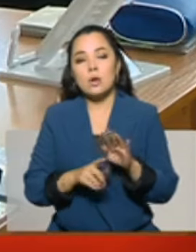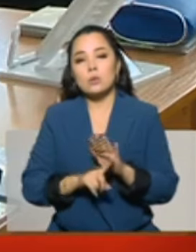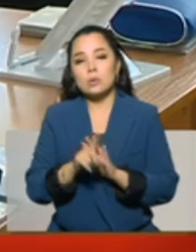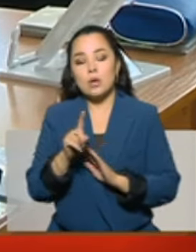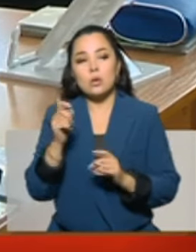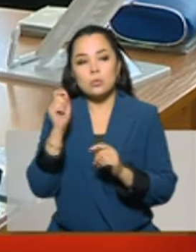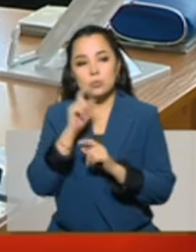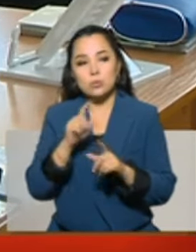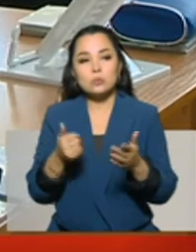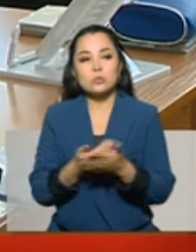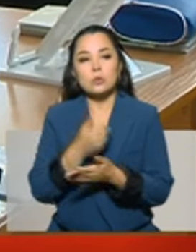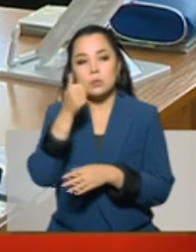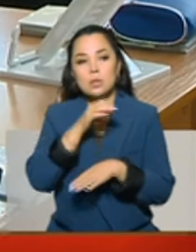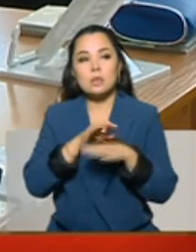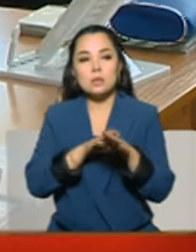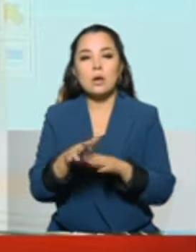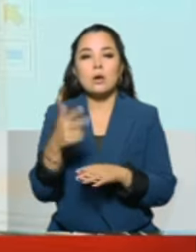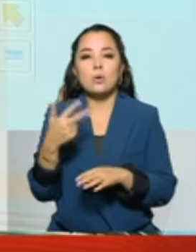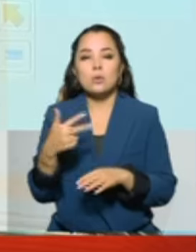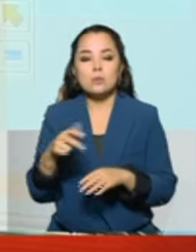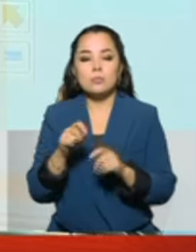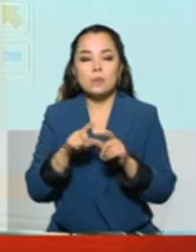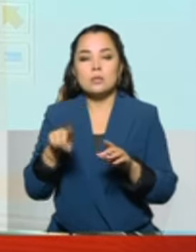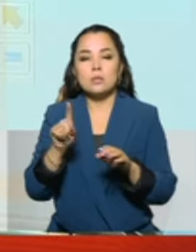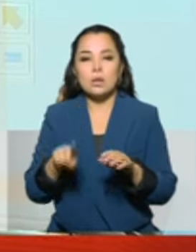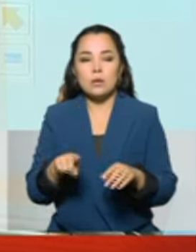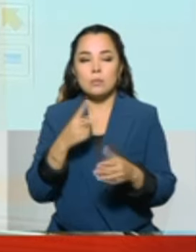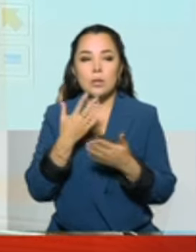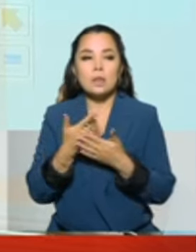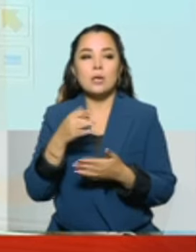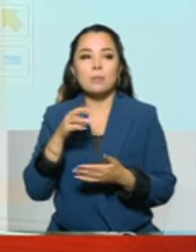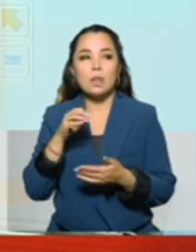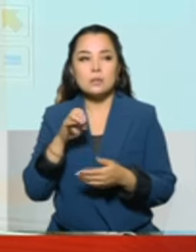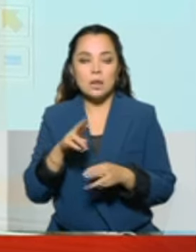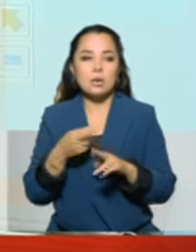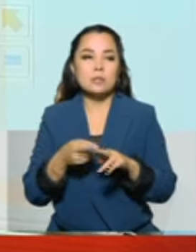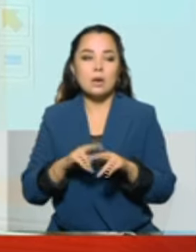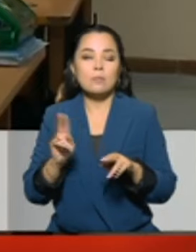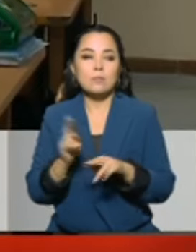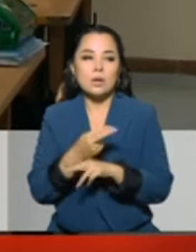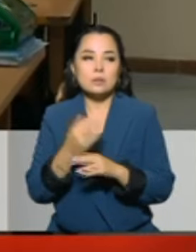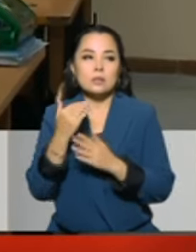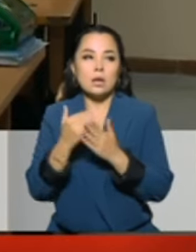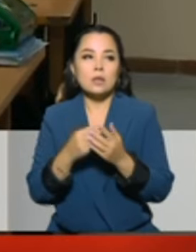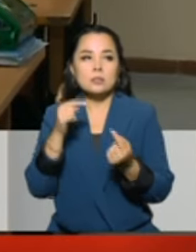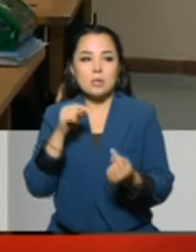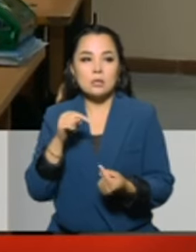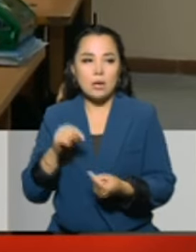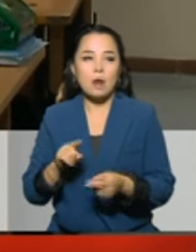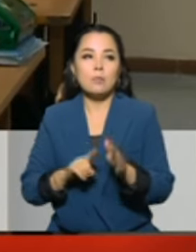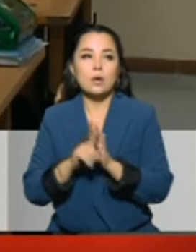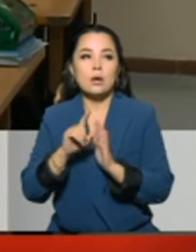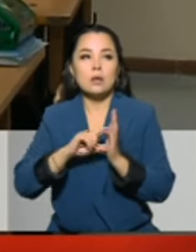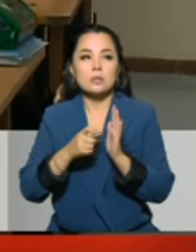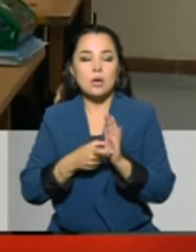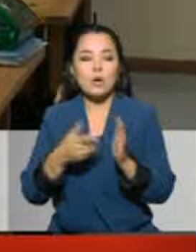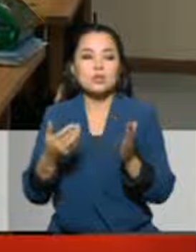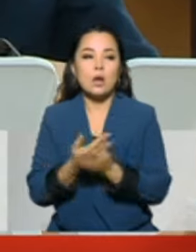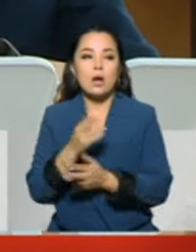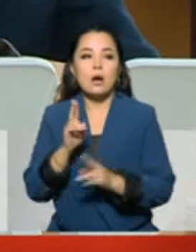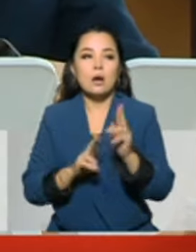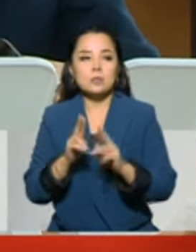оқу жылында Астанадағы номер 30-шы мектеп гимназиясында жаңартылған бір тұтас тәрбие бағдарламасына сәйкес бастауыш сыныптарда